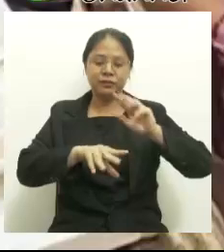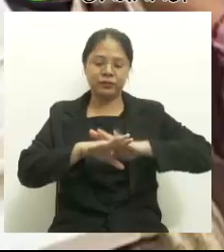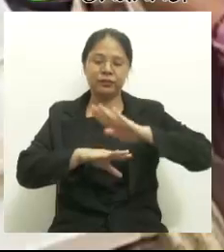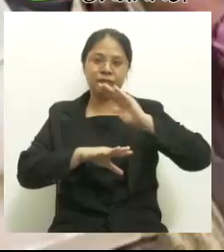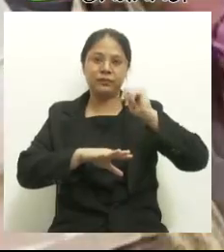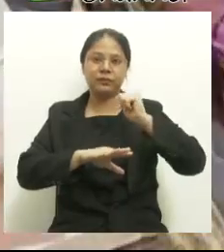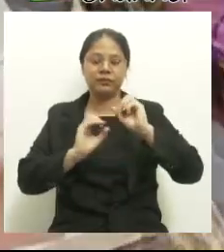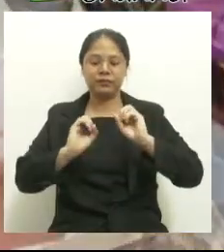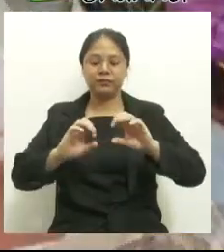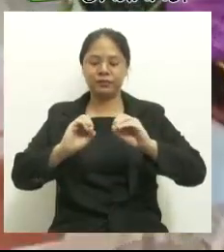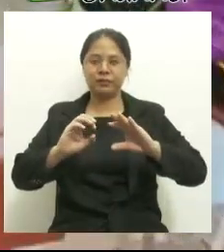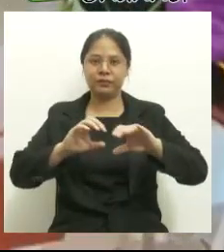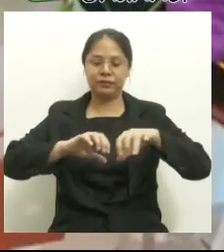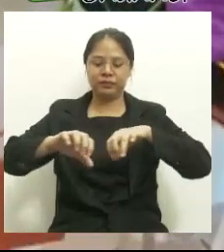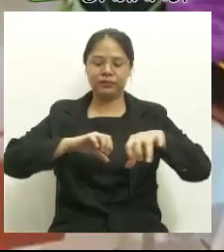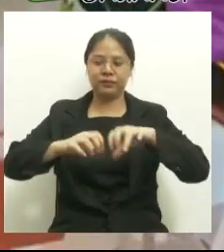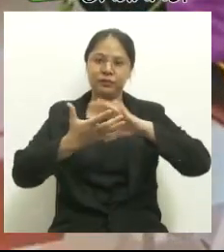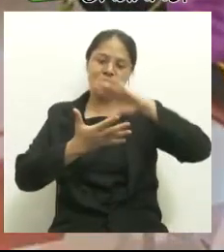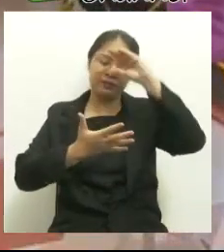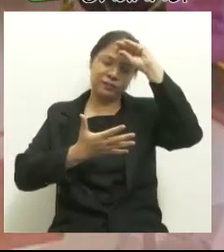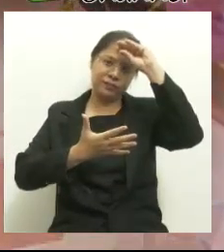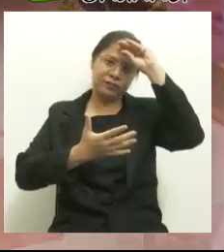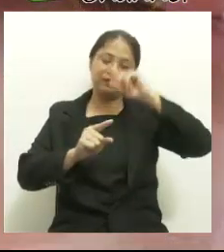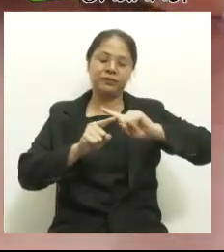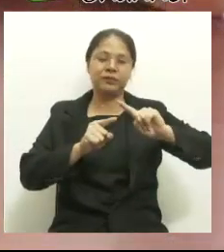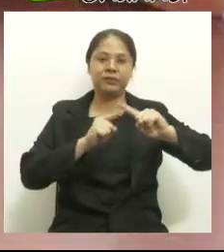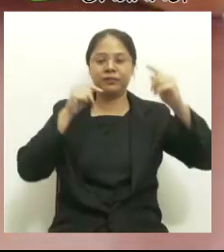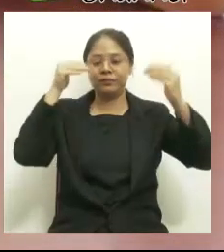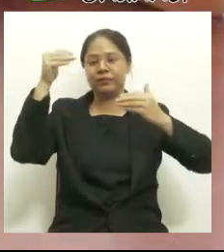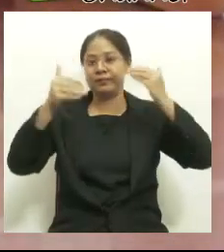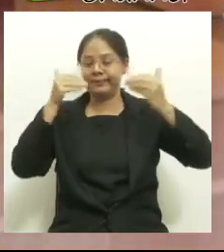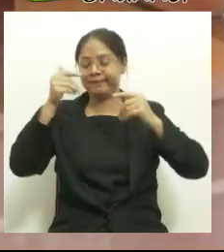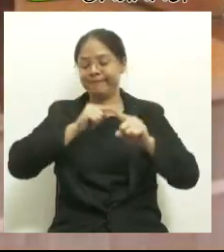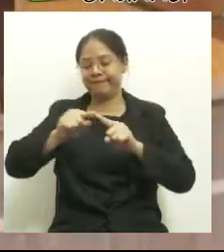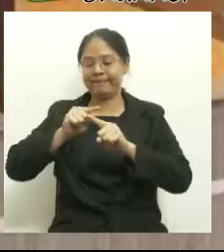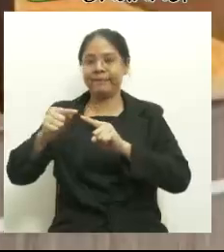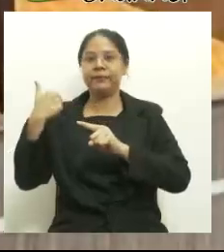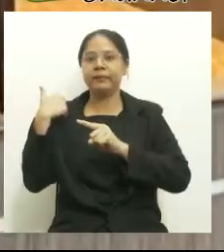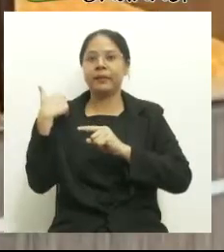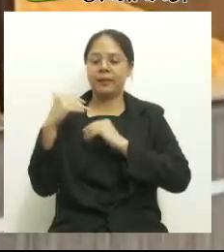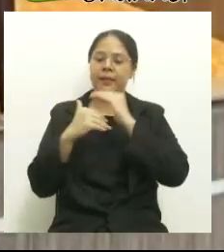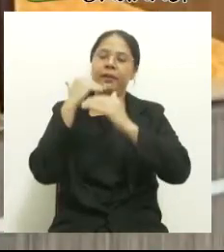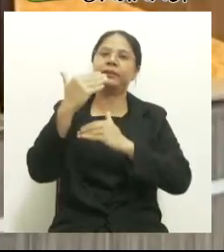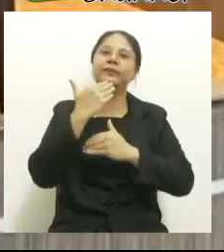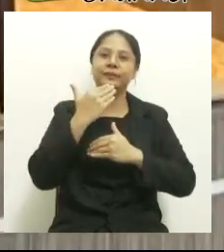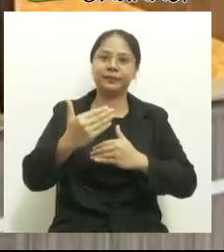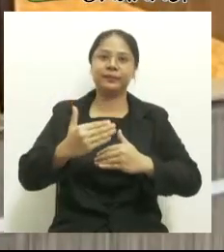ชาสามารถบริหารจัดการชั้นเรียนเชิงบวกโดยใช้กิจกรรมจิตศึกษาและมีการพัฒนาตนเองอย่างต่อเนื่